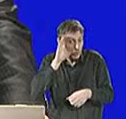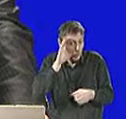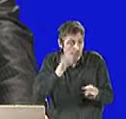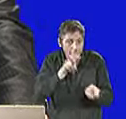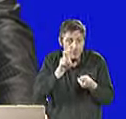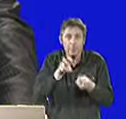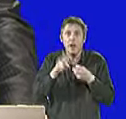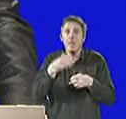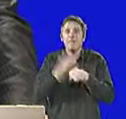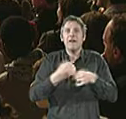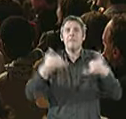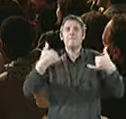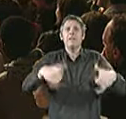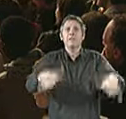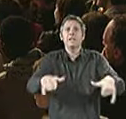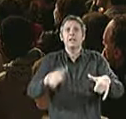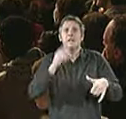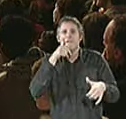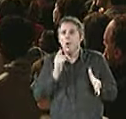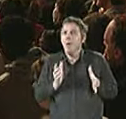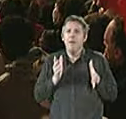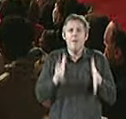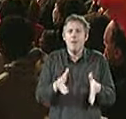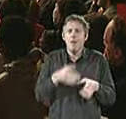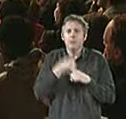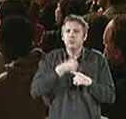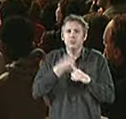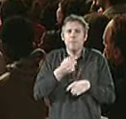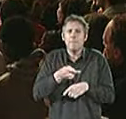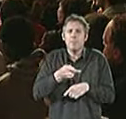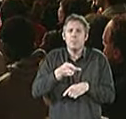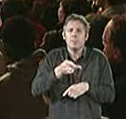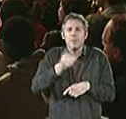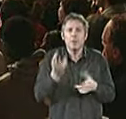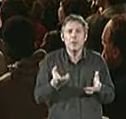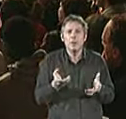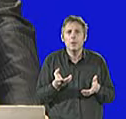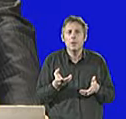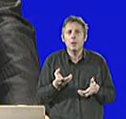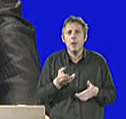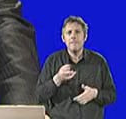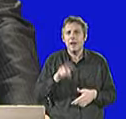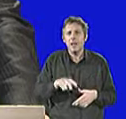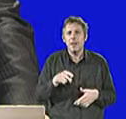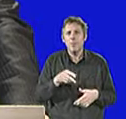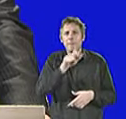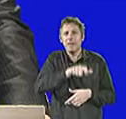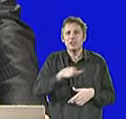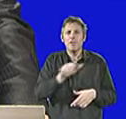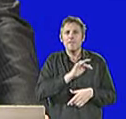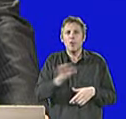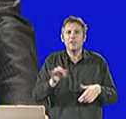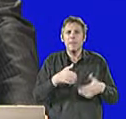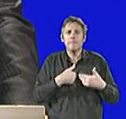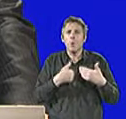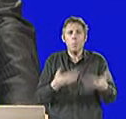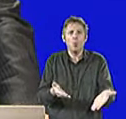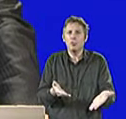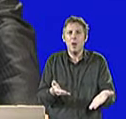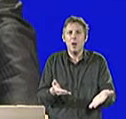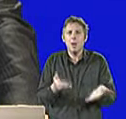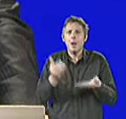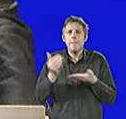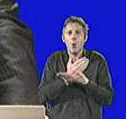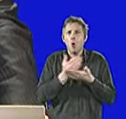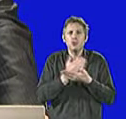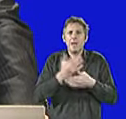l'étendue de ce qui reste à faire. Et c'est d'ailleurs bien pourquoi Je propose aux Français ce projet